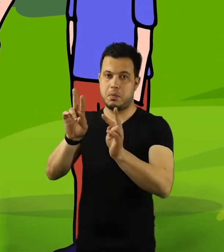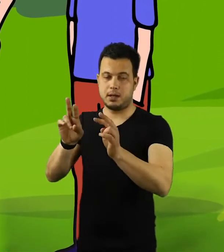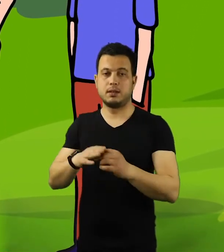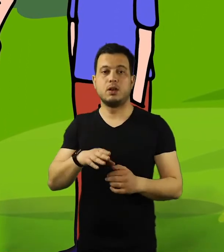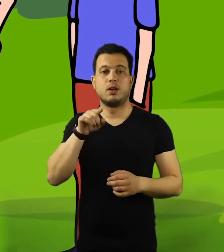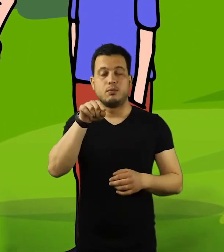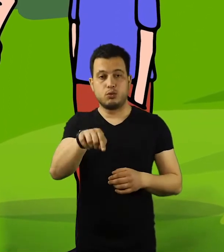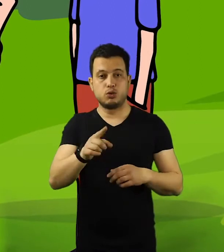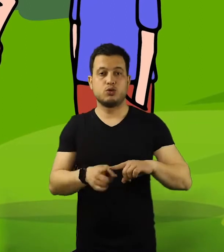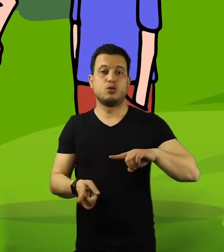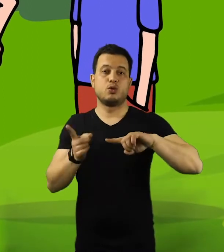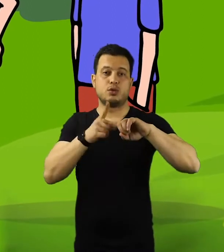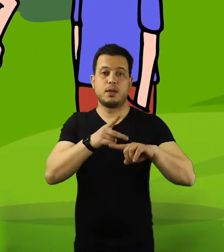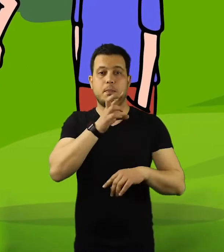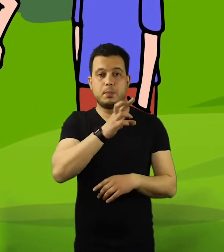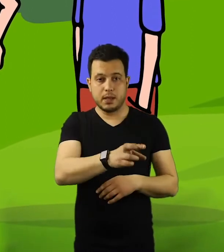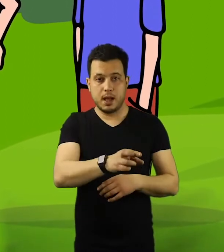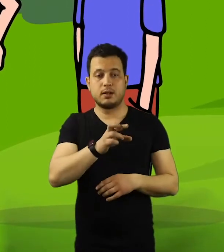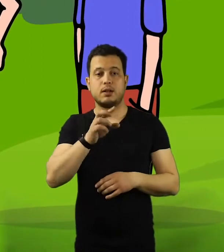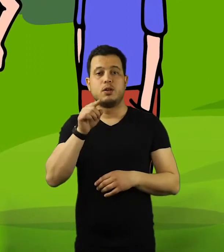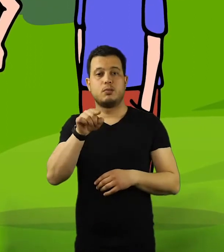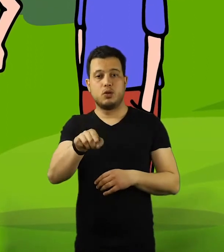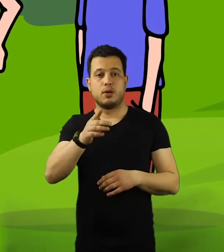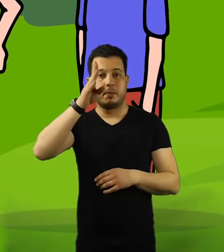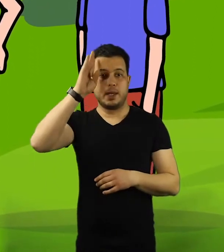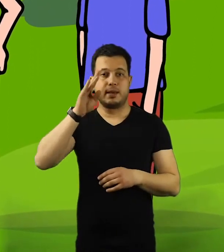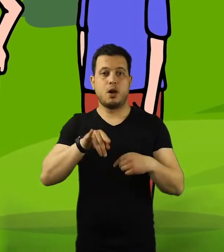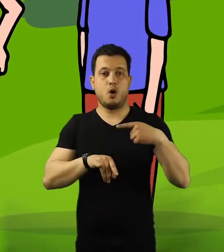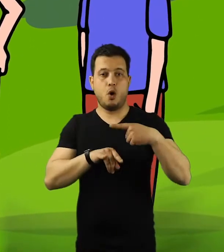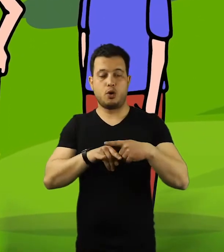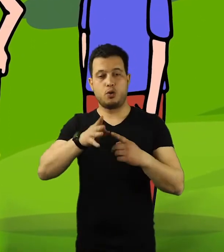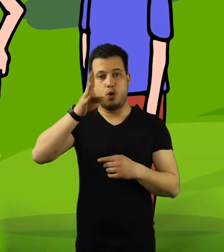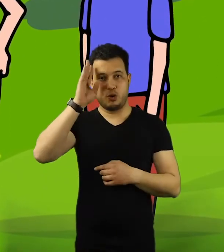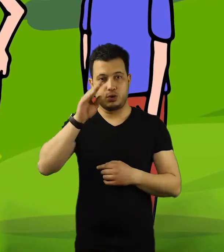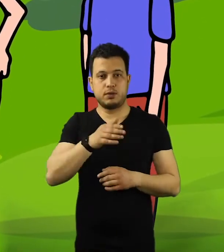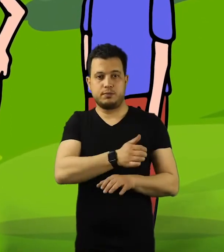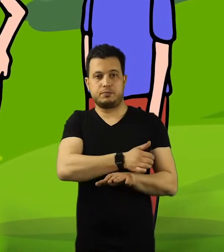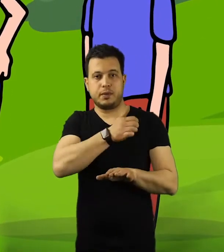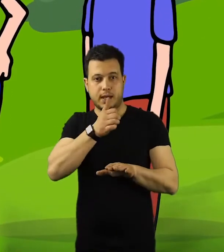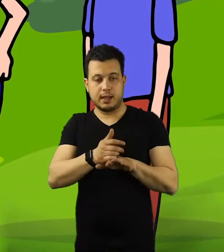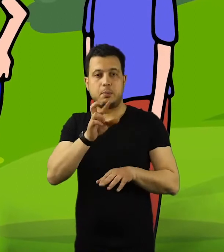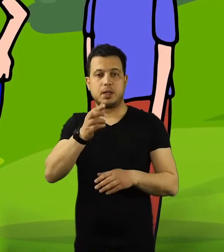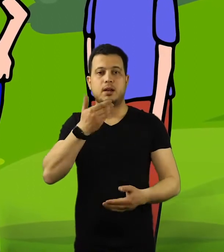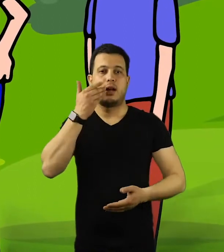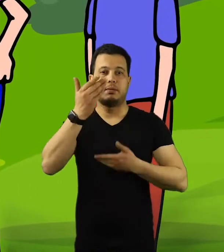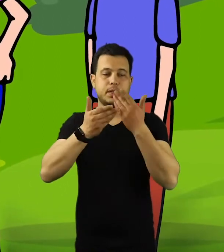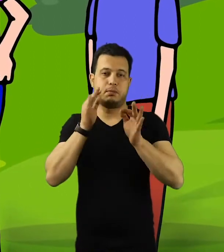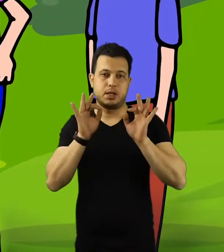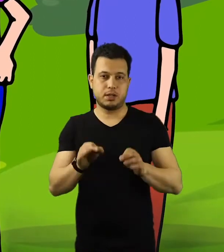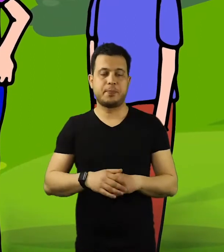üzerine Pınar Bilge Horoz'un yanındaki yüksekçe bir kayanın üzerine çıkıp konuşmaya başladı Hey!